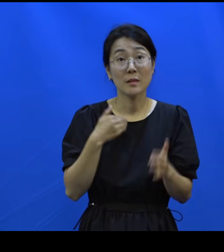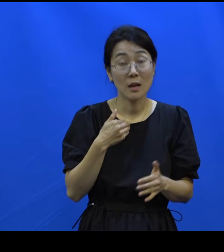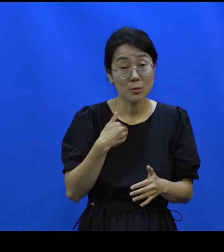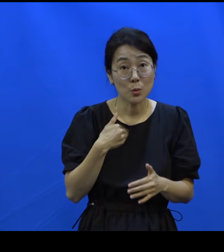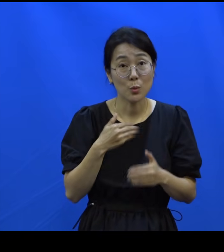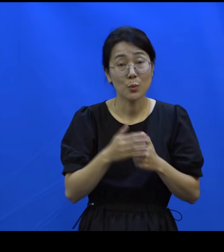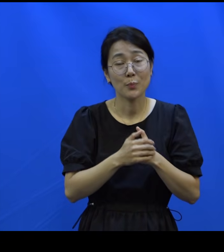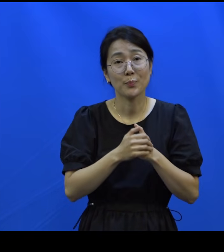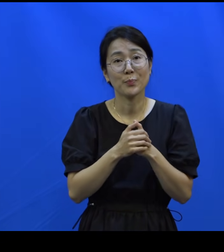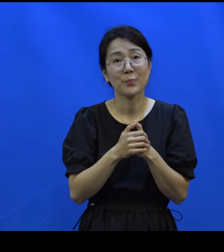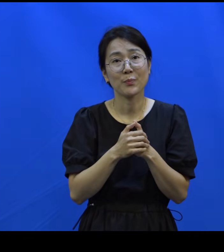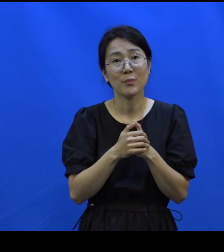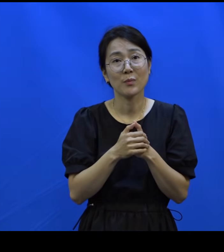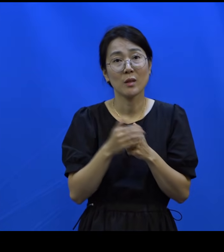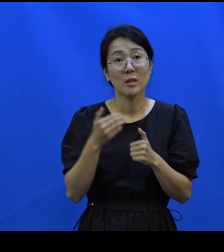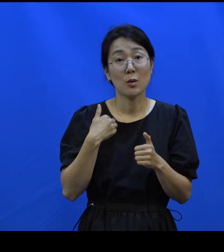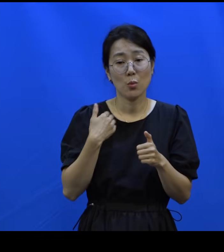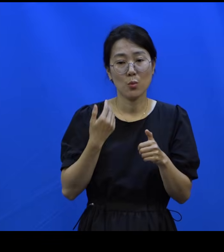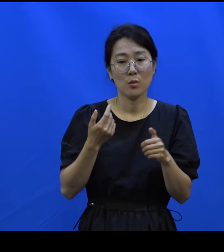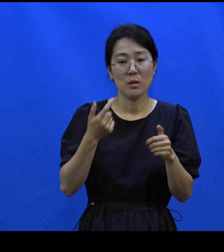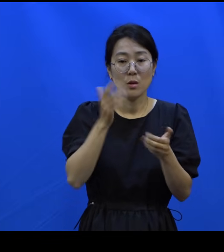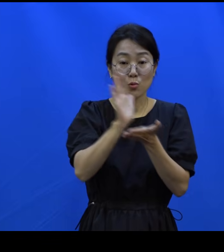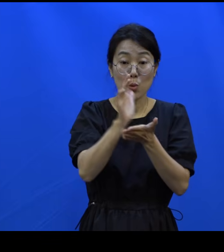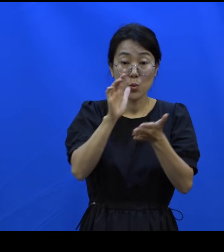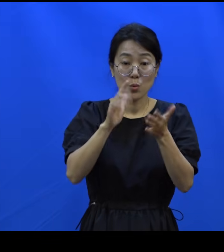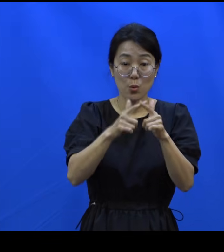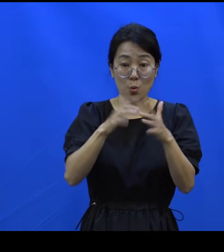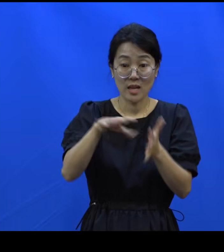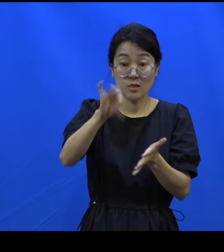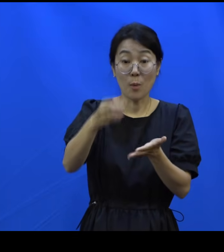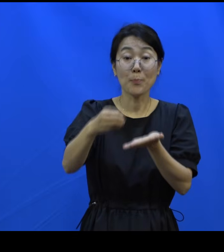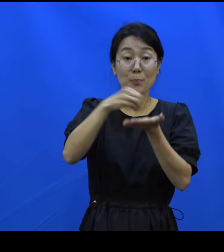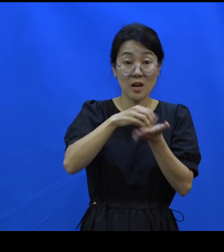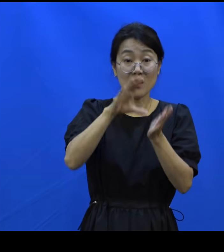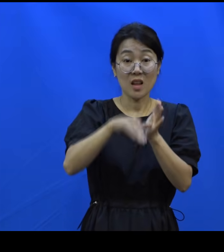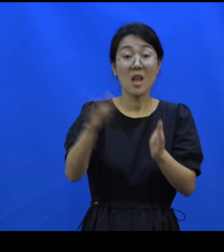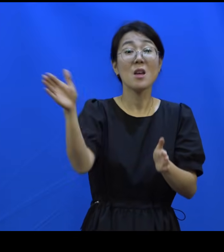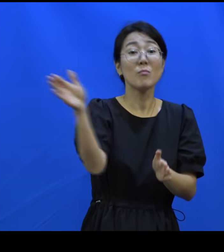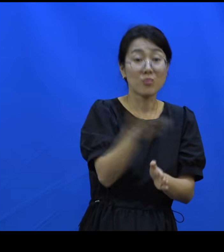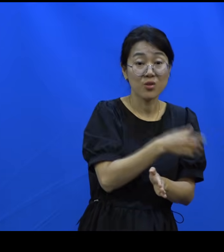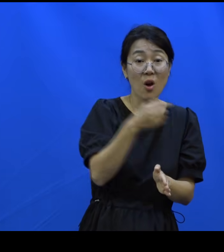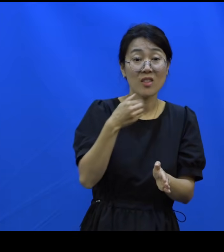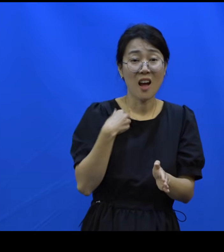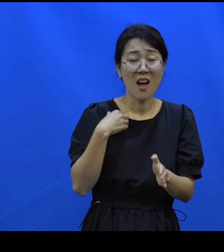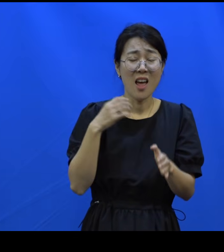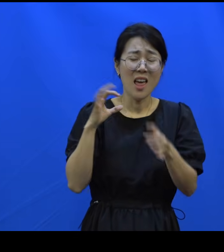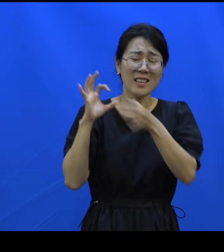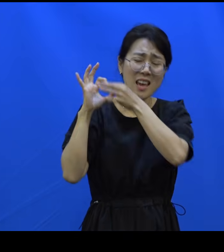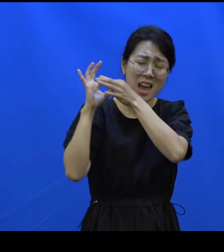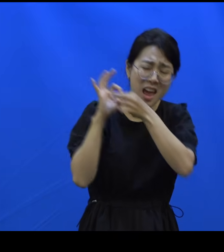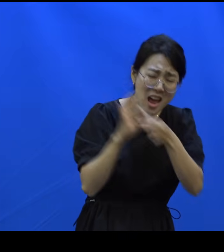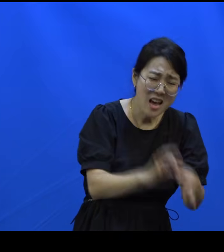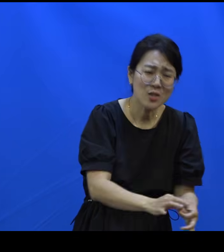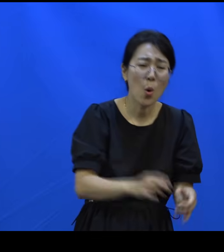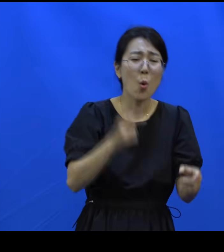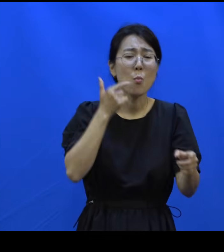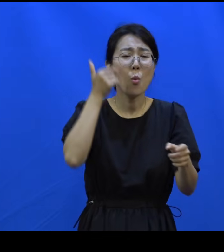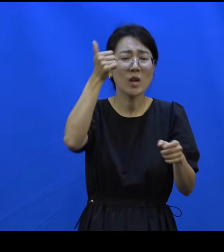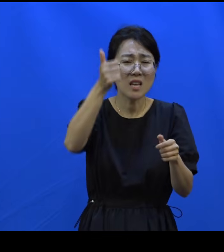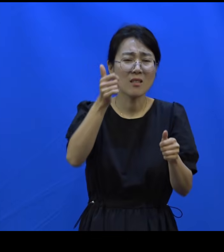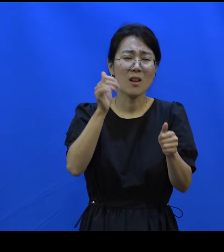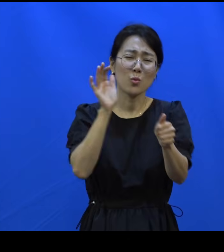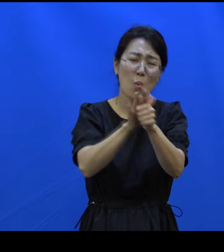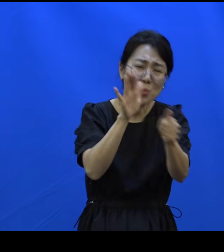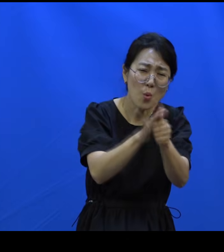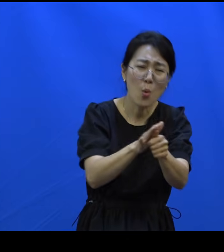이 로드맨 미니스트리도 마찬가지, 코디아 사역, 디아스포라, 해외 한인교회 목회자들까지 섬기는 이 일들을 하는데 왜 우리를